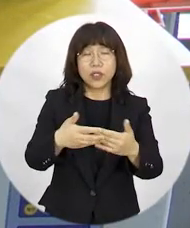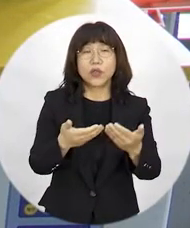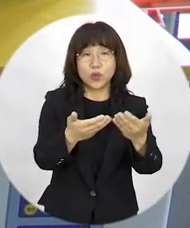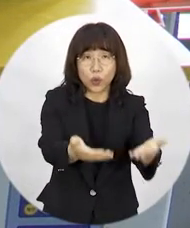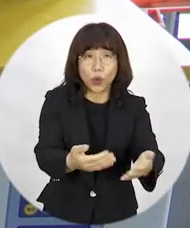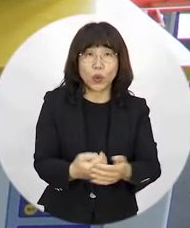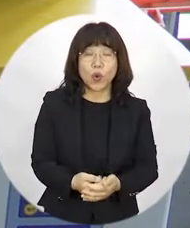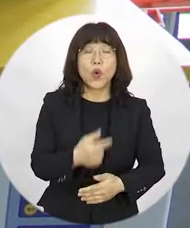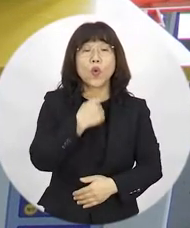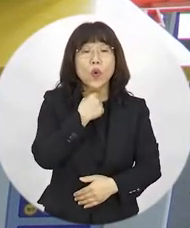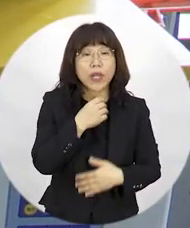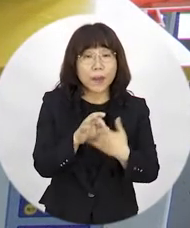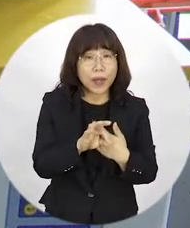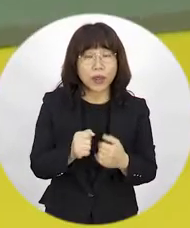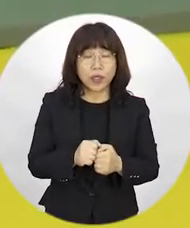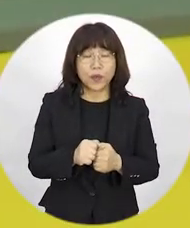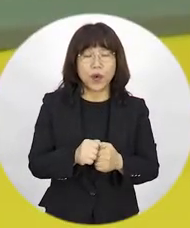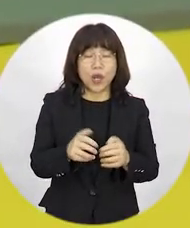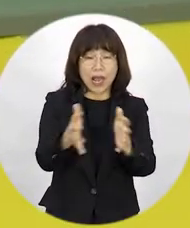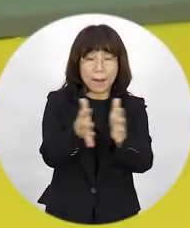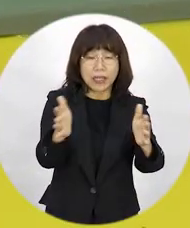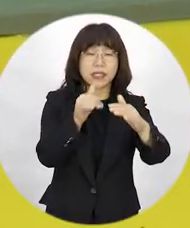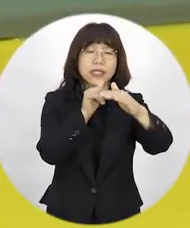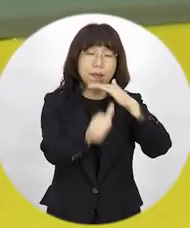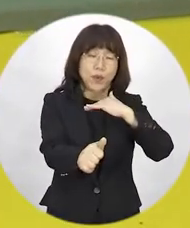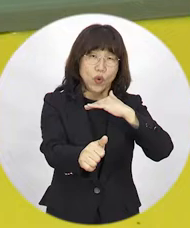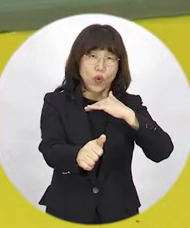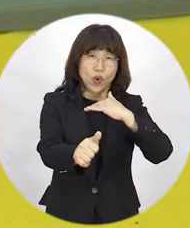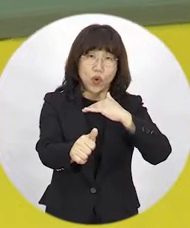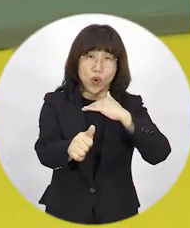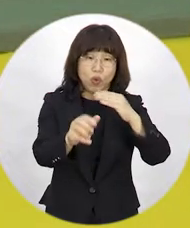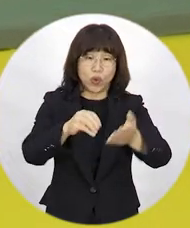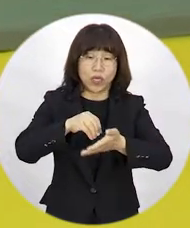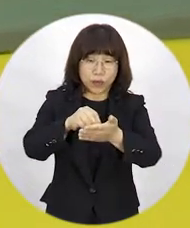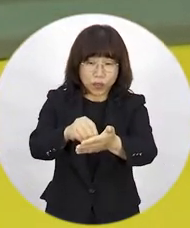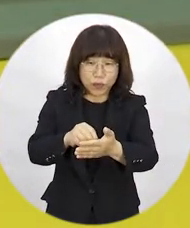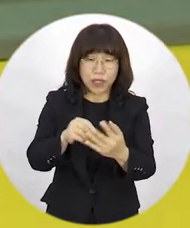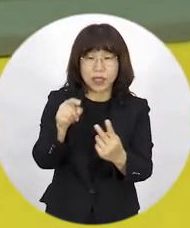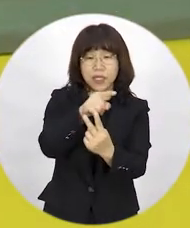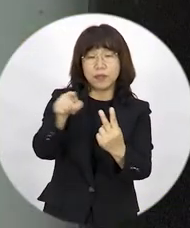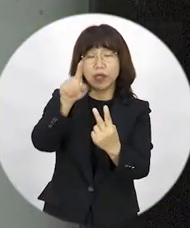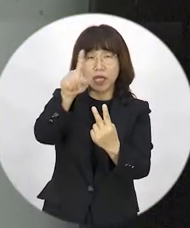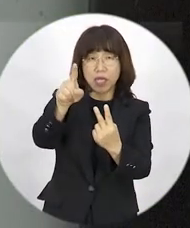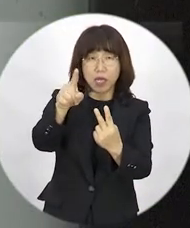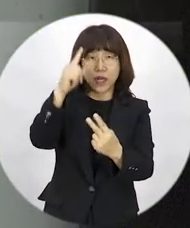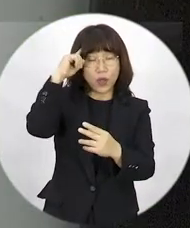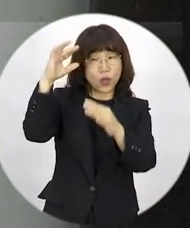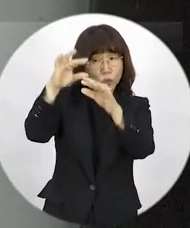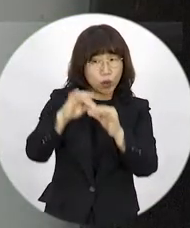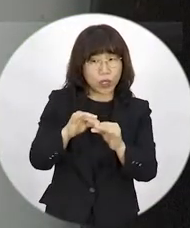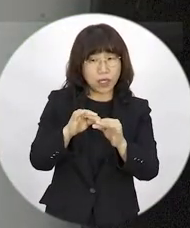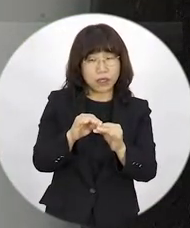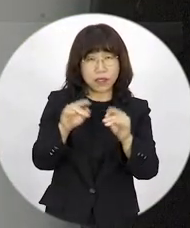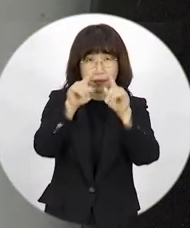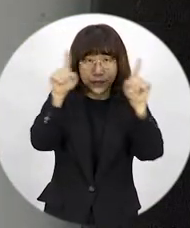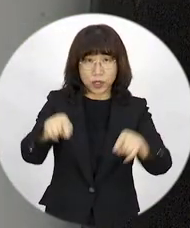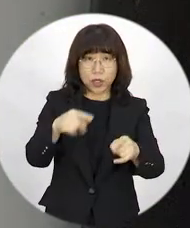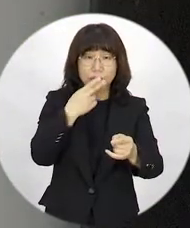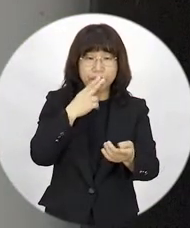원하는 공동주택은 신청서와 함께 동대표 또는 입주민 과반의 동의서를 우편으로 제출하면